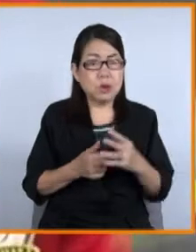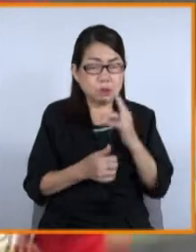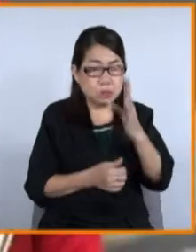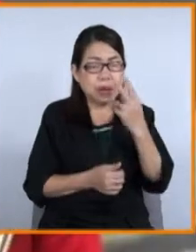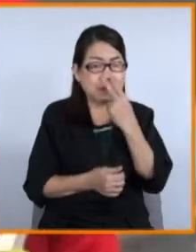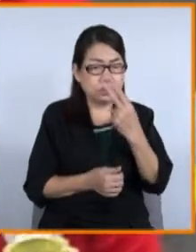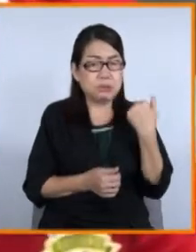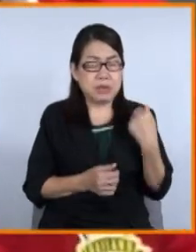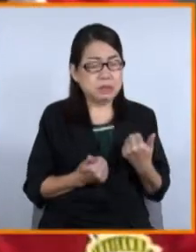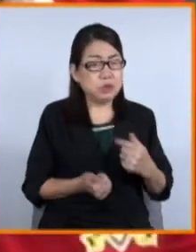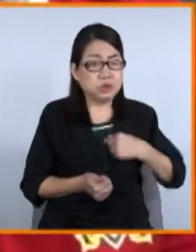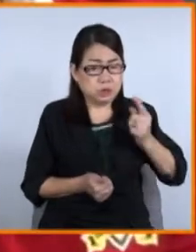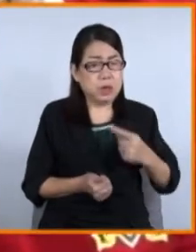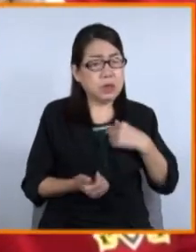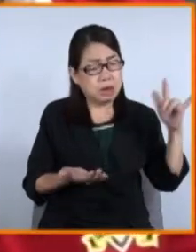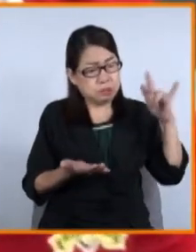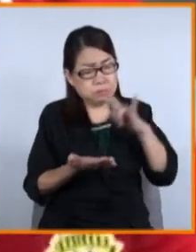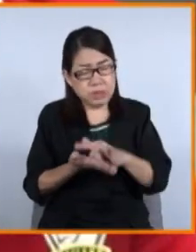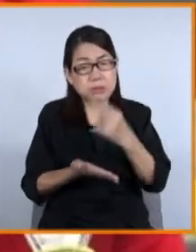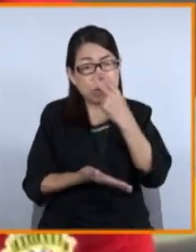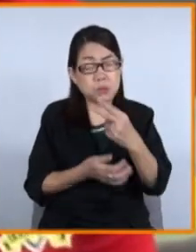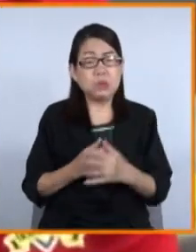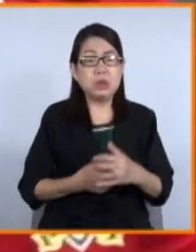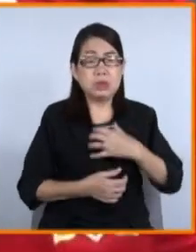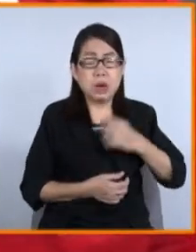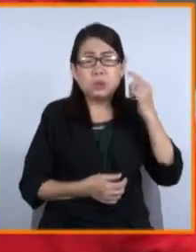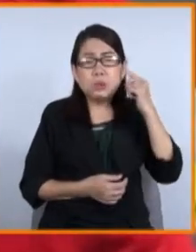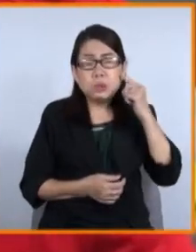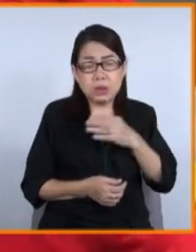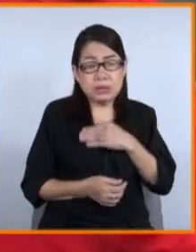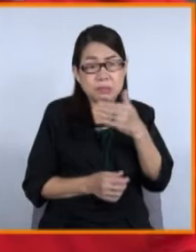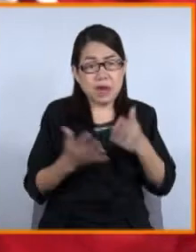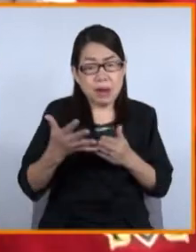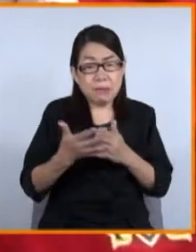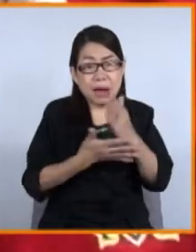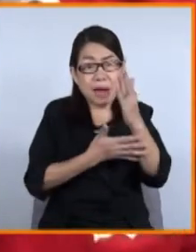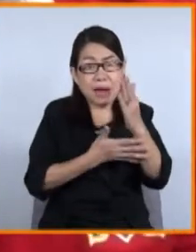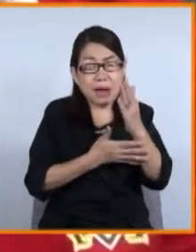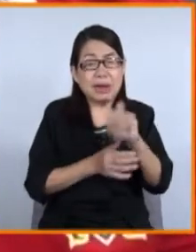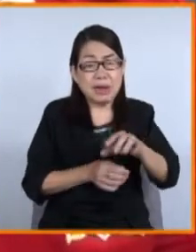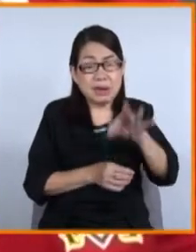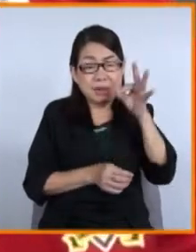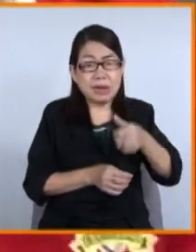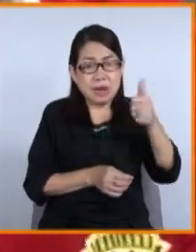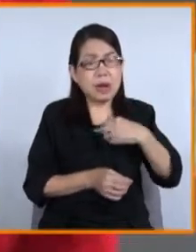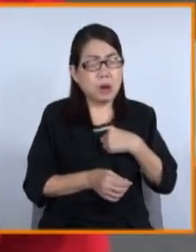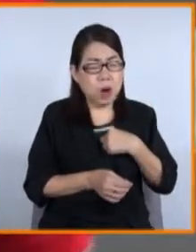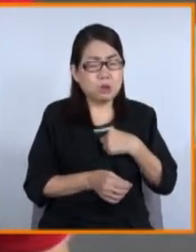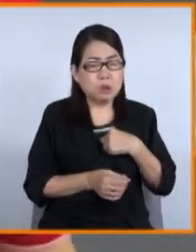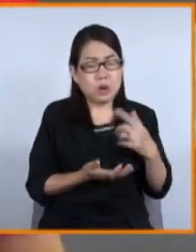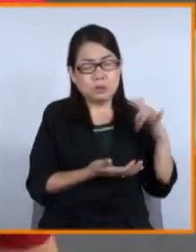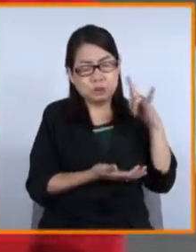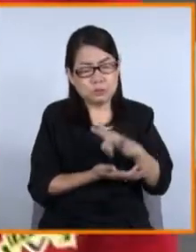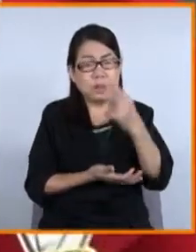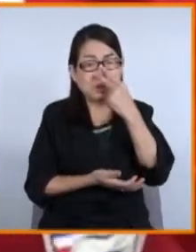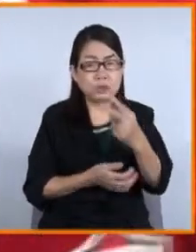ครับยังตั้งใจมาเชียร์ครับเพราะตั้งแต่รู้ว่าทีมชาติไทยได้ผ่านเข้ารอบเวิร์คครับเราก็ตั้งใจว่าเดี๋ยวเราจะมาดูกัน